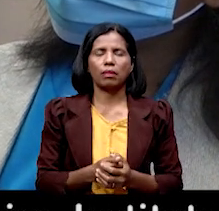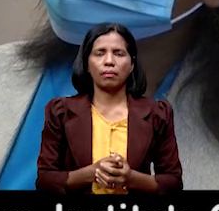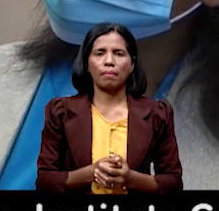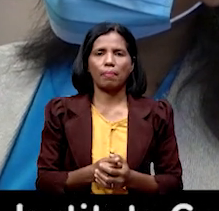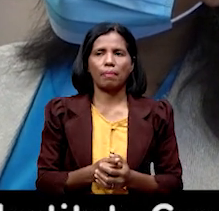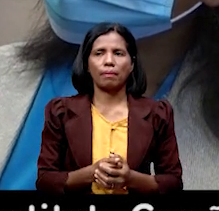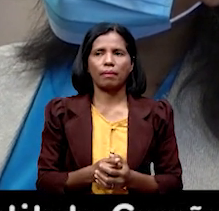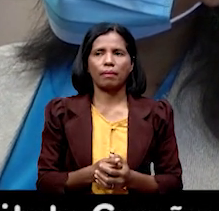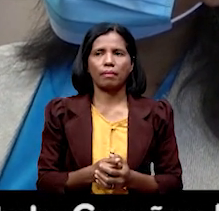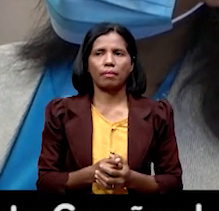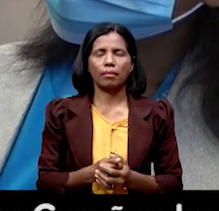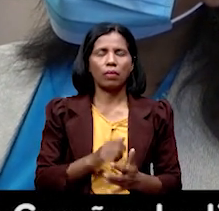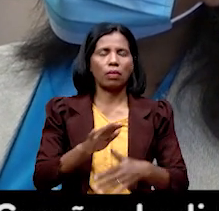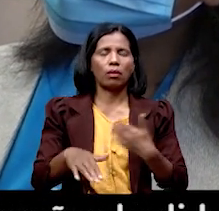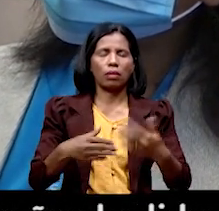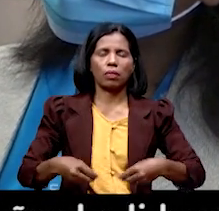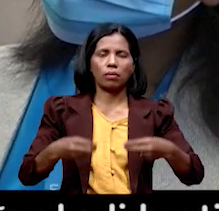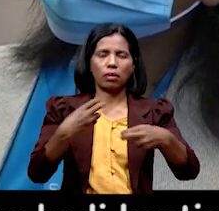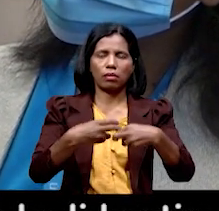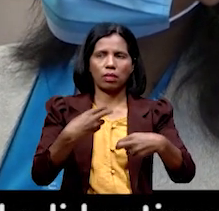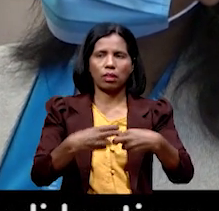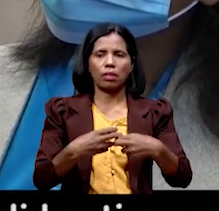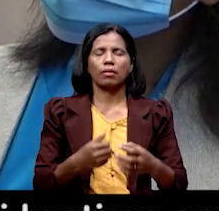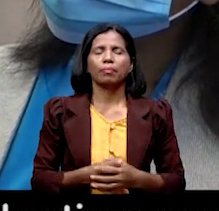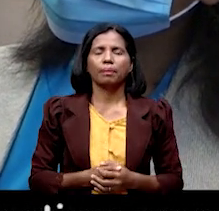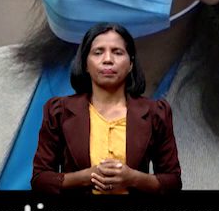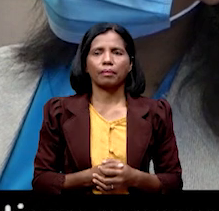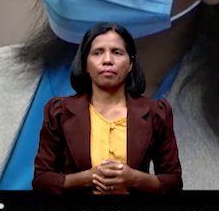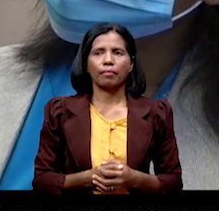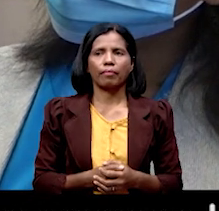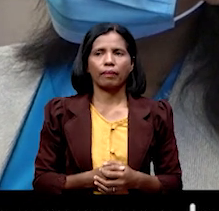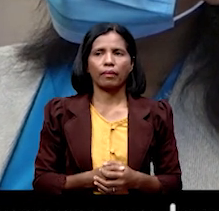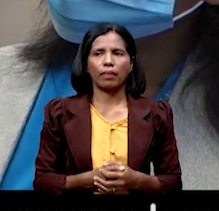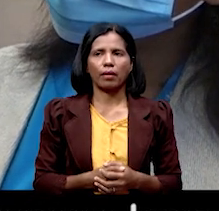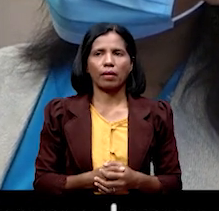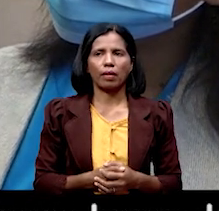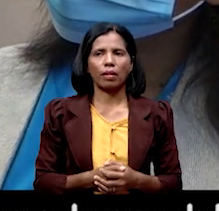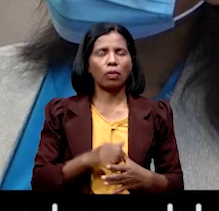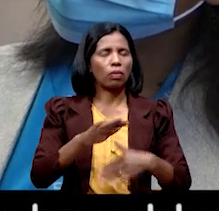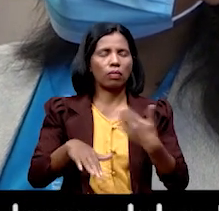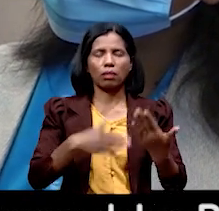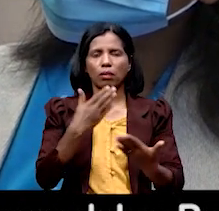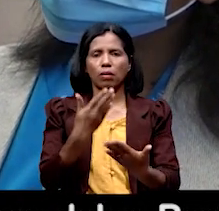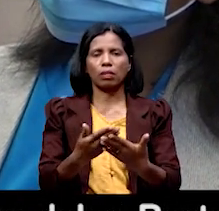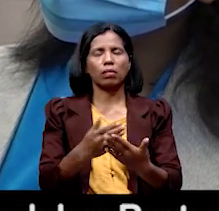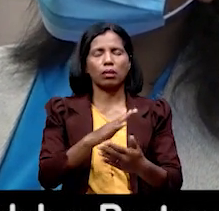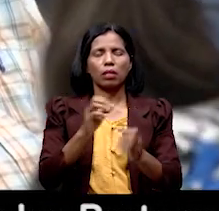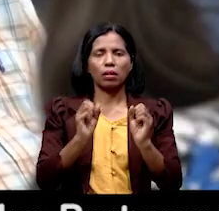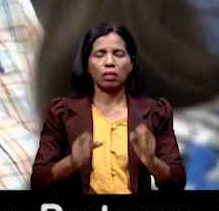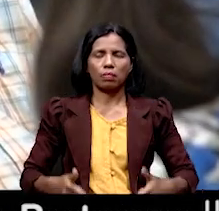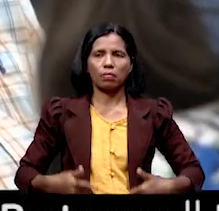abuse, all of these factors lead to poverty. So it's a circle, you know, of poverty and all these factors